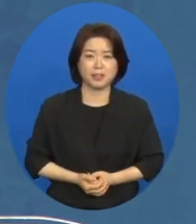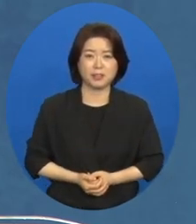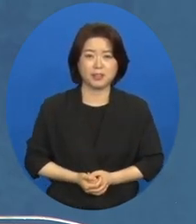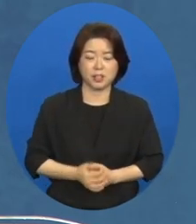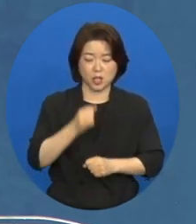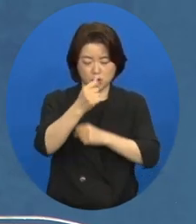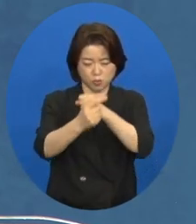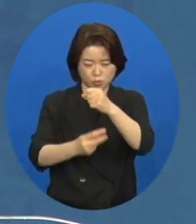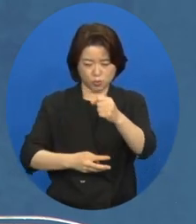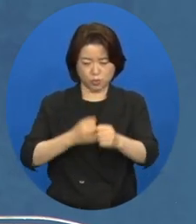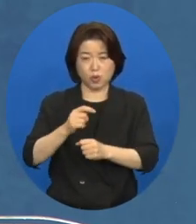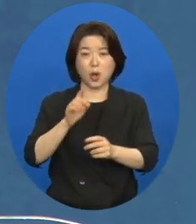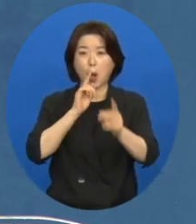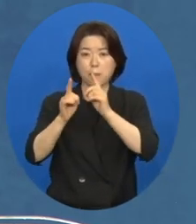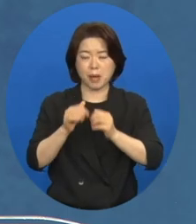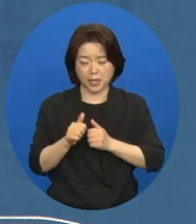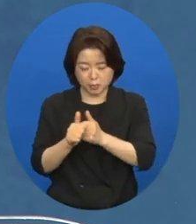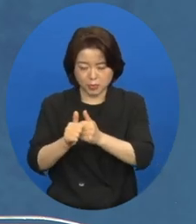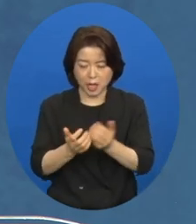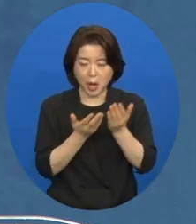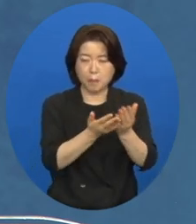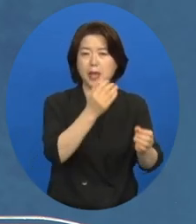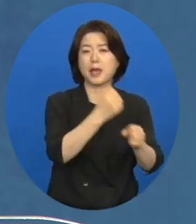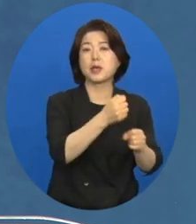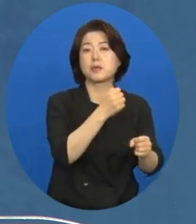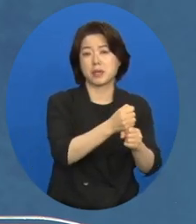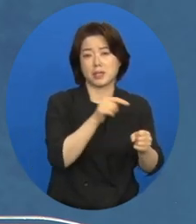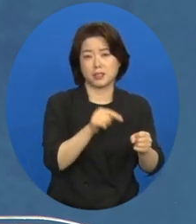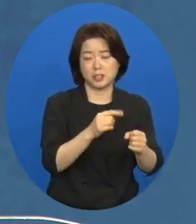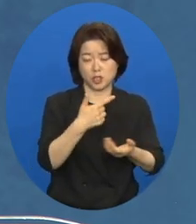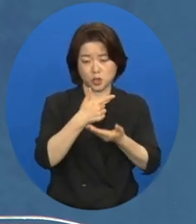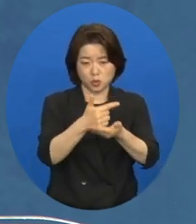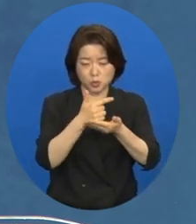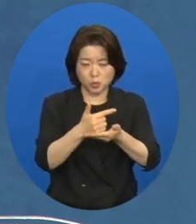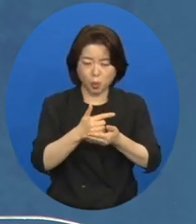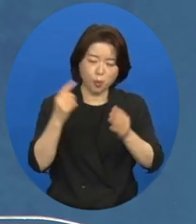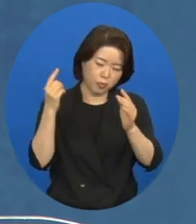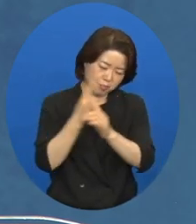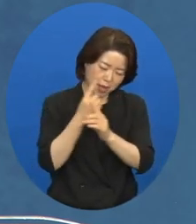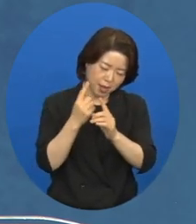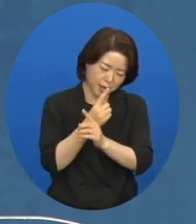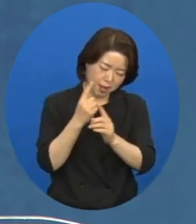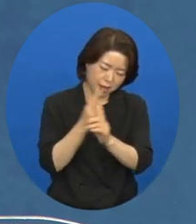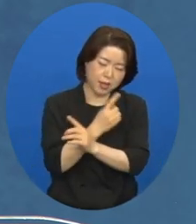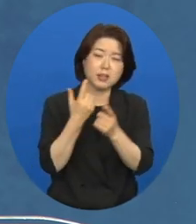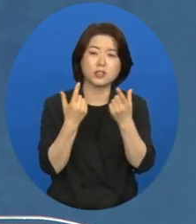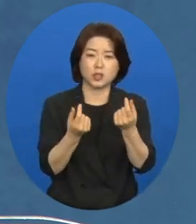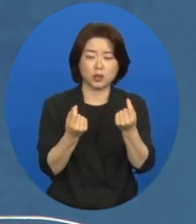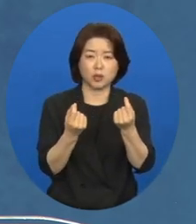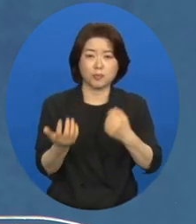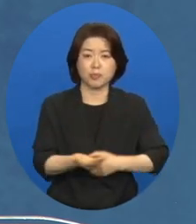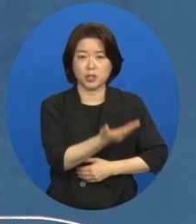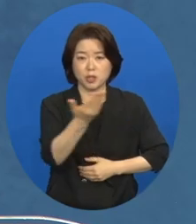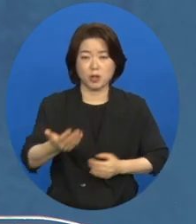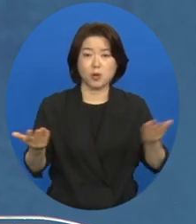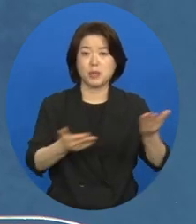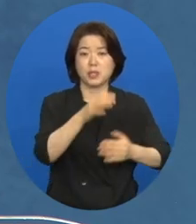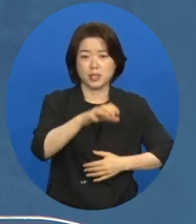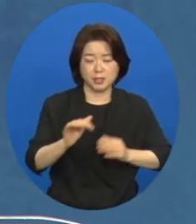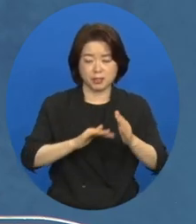수십 년간 말씀을 따라 방주를 제작한 노아의 매일같이 여러분의 일터, 가정,